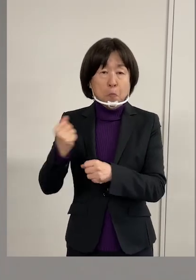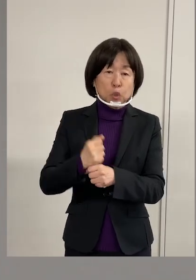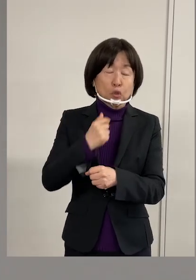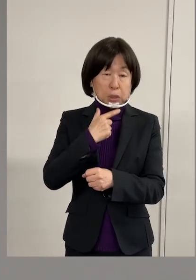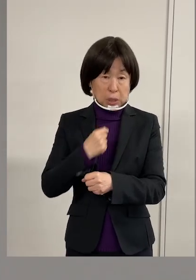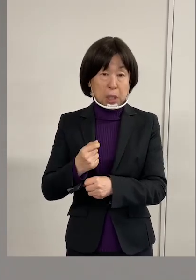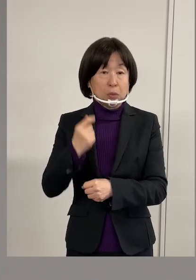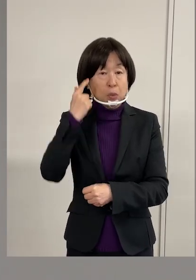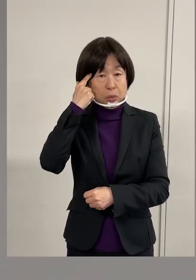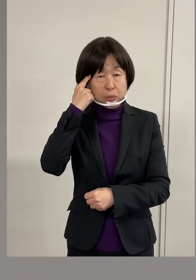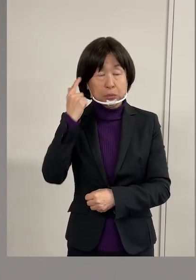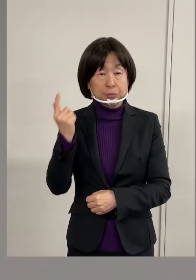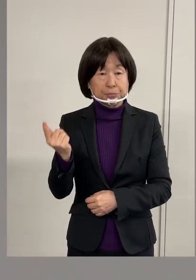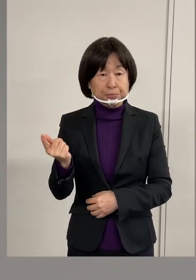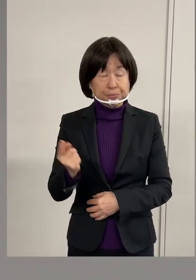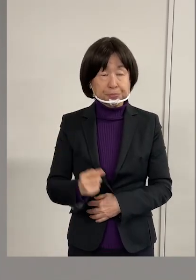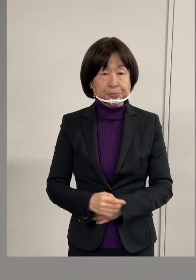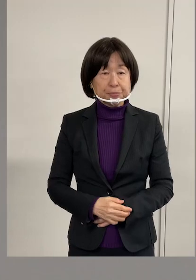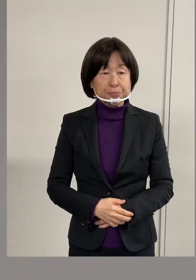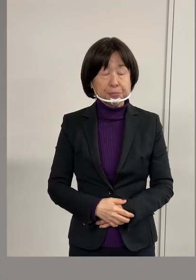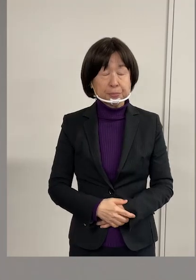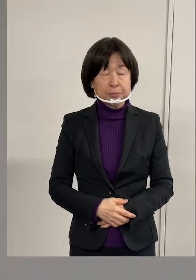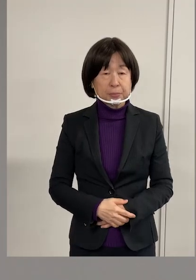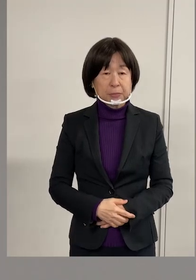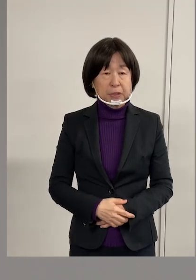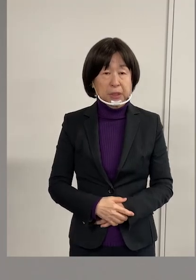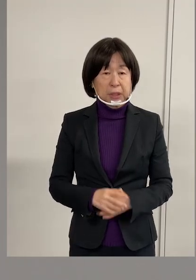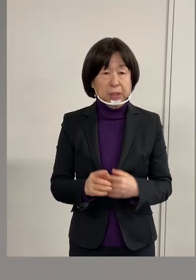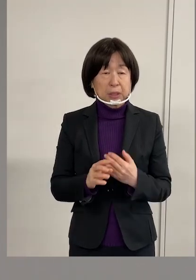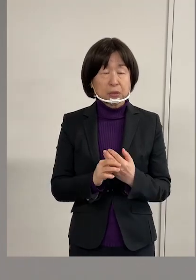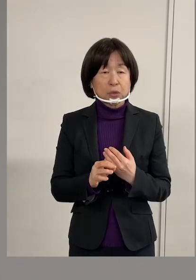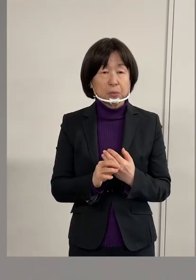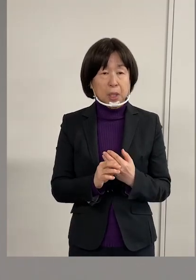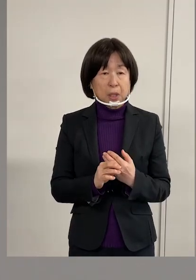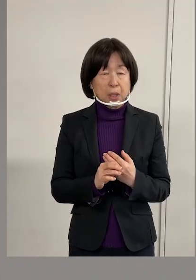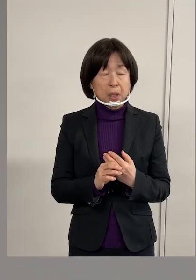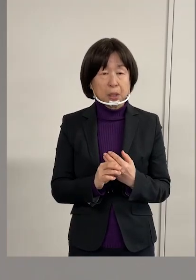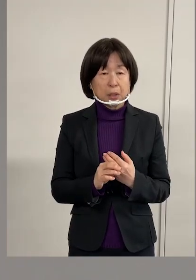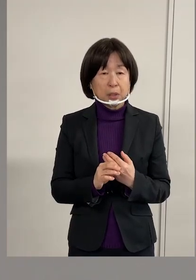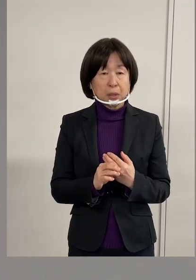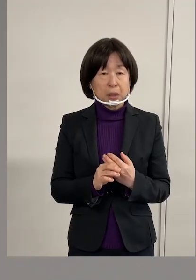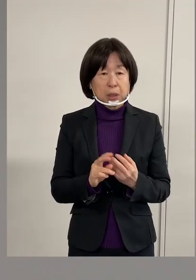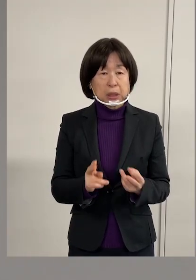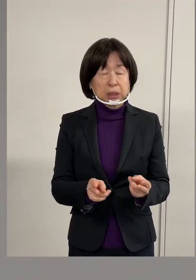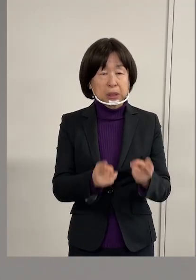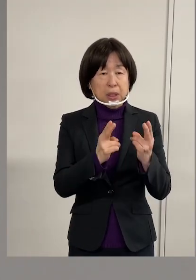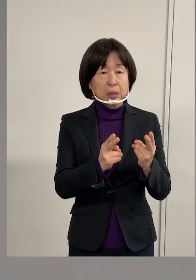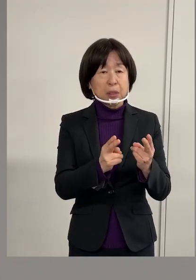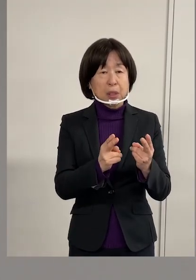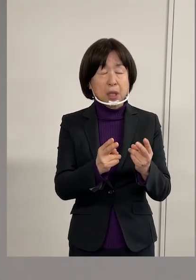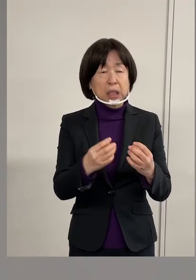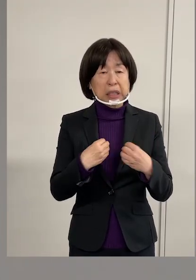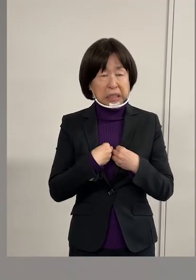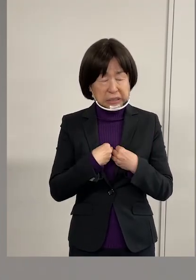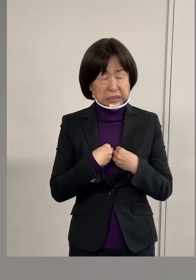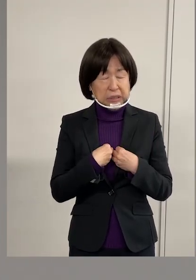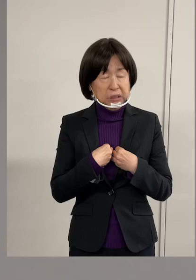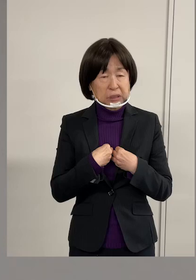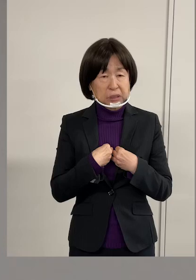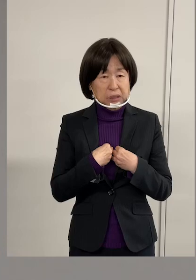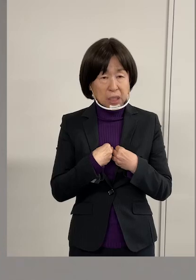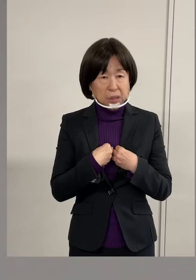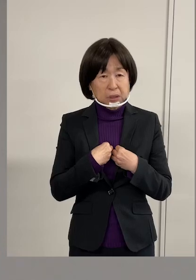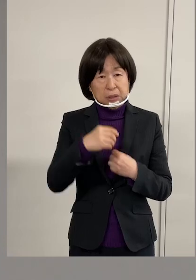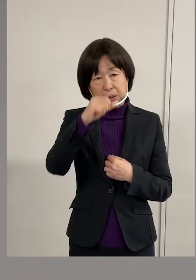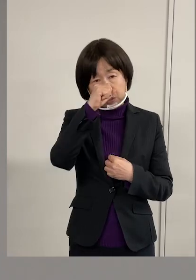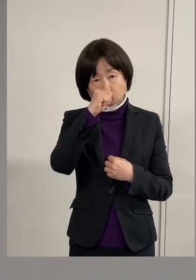います。それで、例えばあの、専門者部会、感染症部会ですね。感染症部